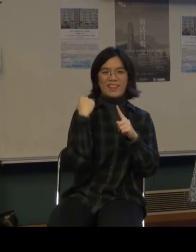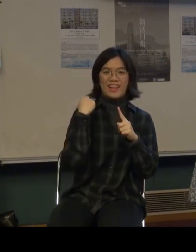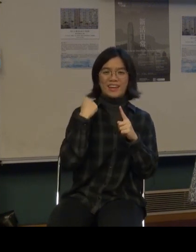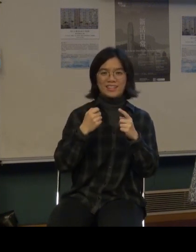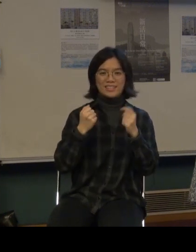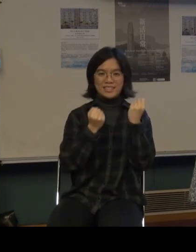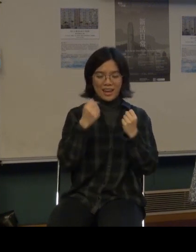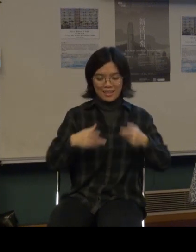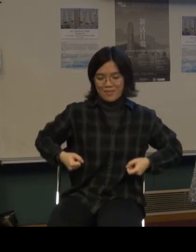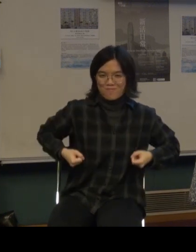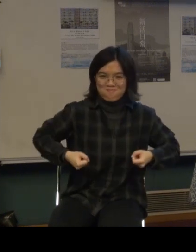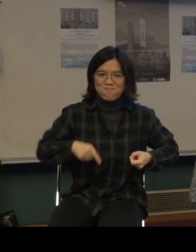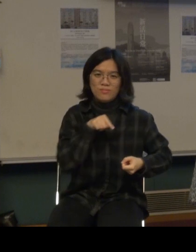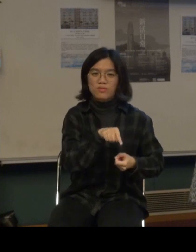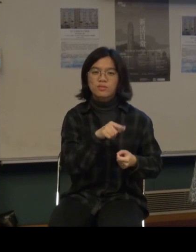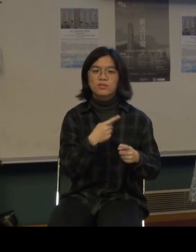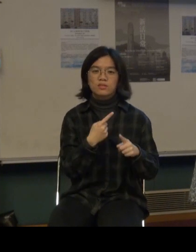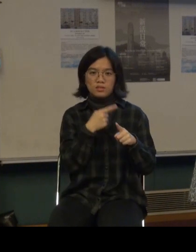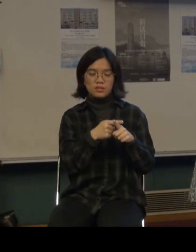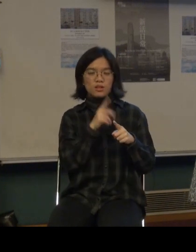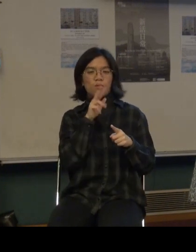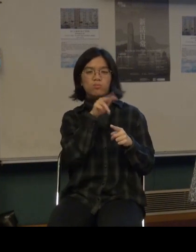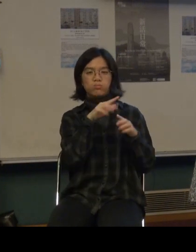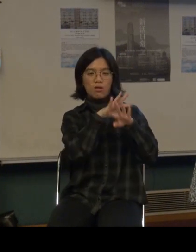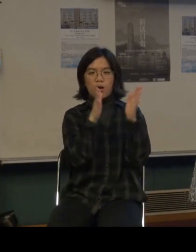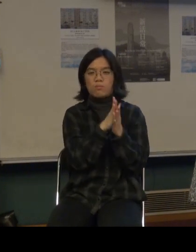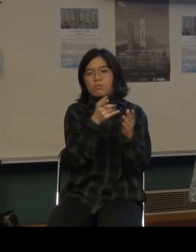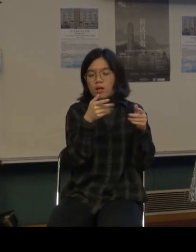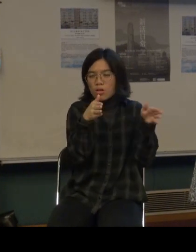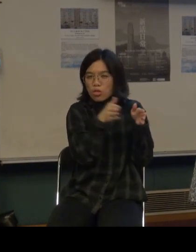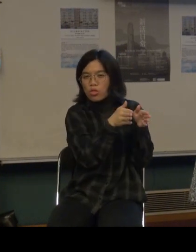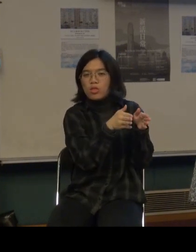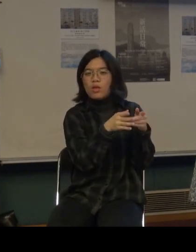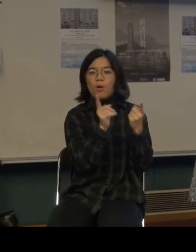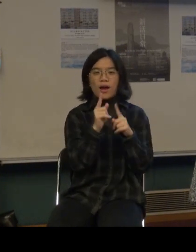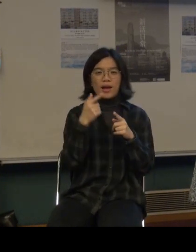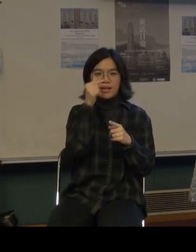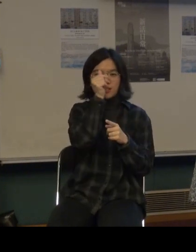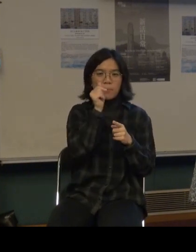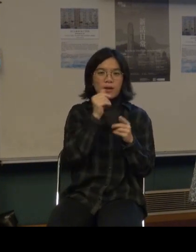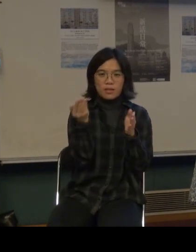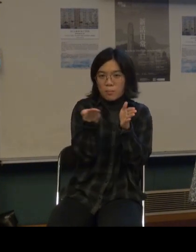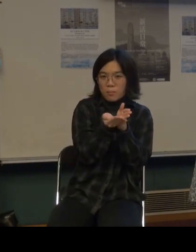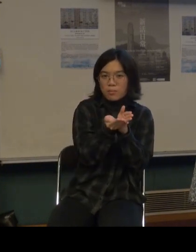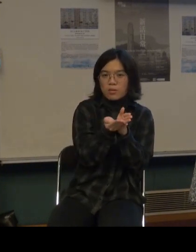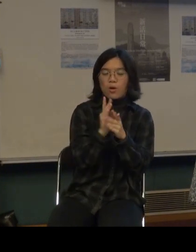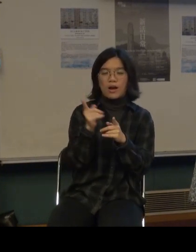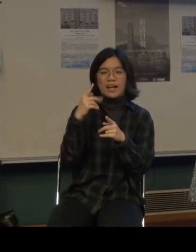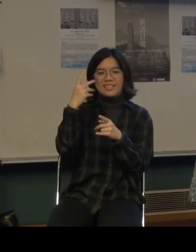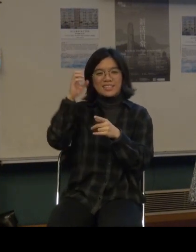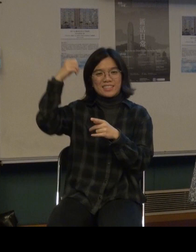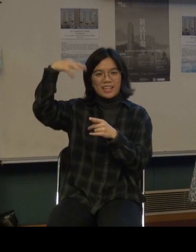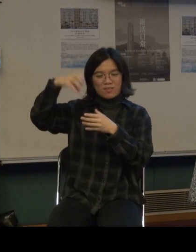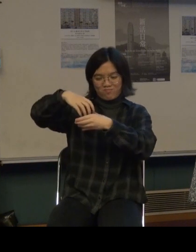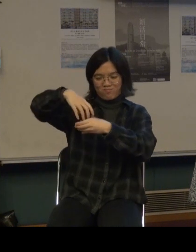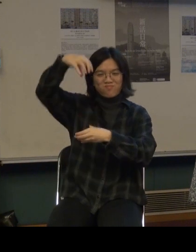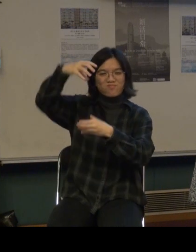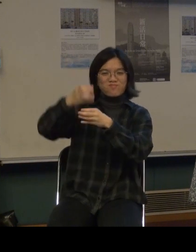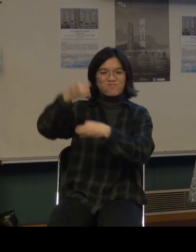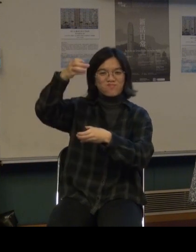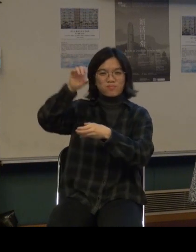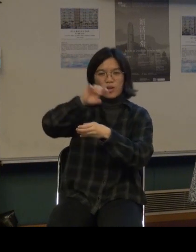型嘅建築物啦，或者油麻地碼頭啦、燈塔啦呢啲嚇，真係成個建築物用混